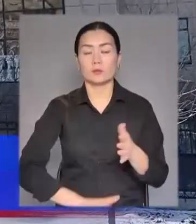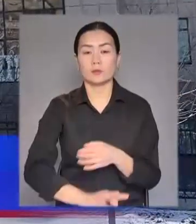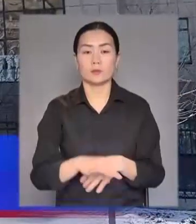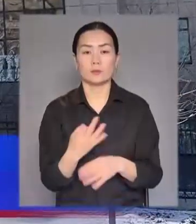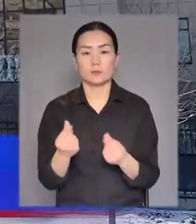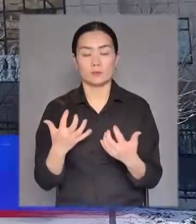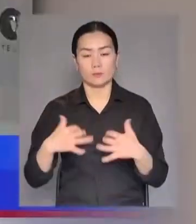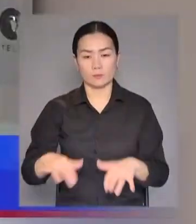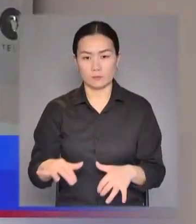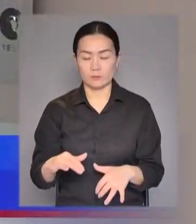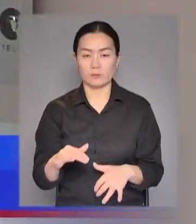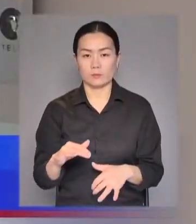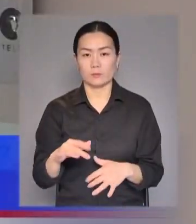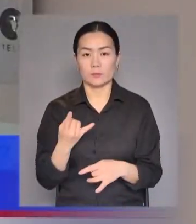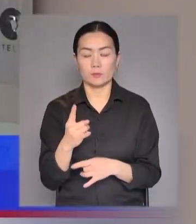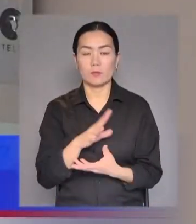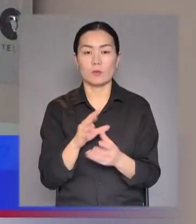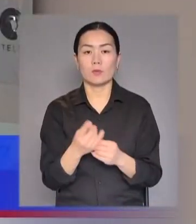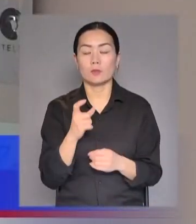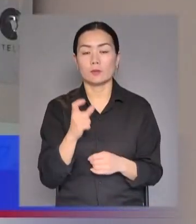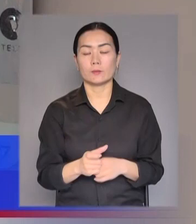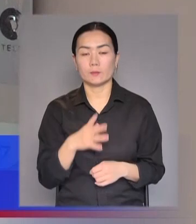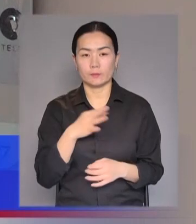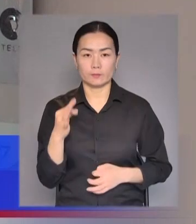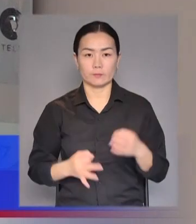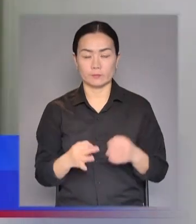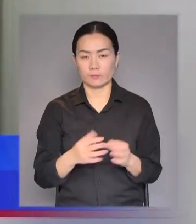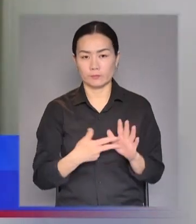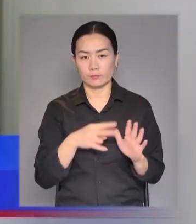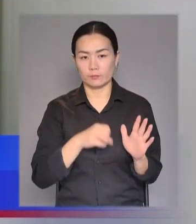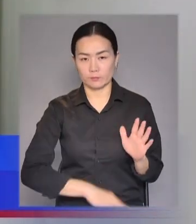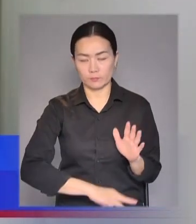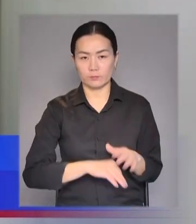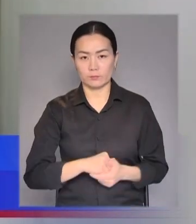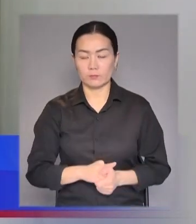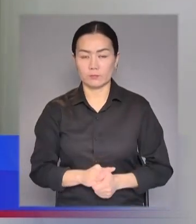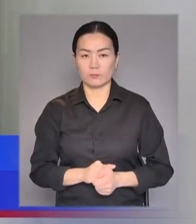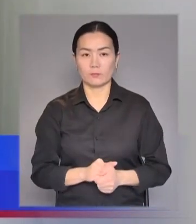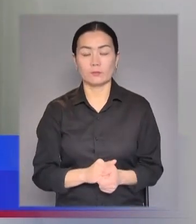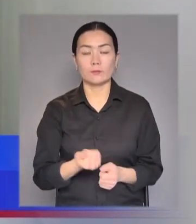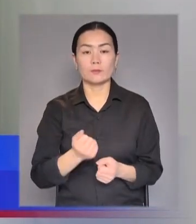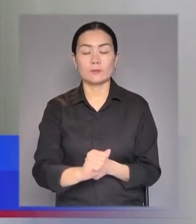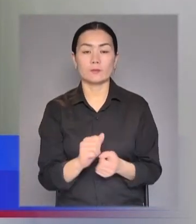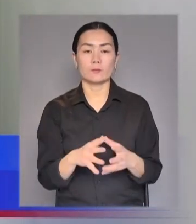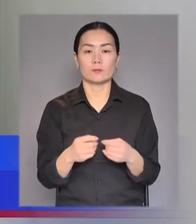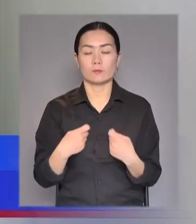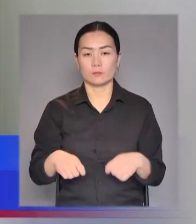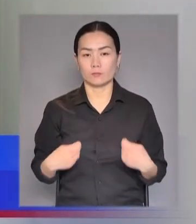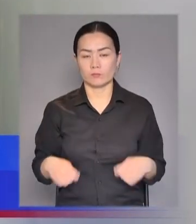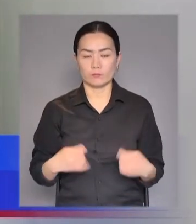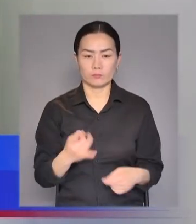супруги забрали его в семью в результате одна из подсудимых была осуждена на 8 лет лишения свободы за неоднократно